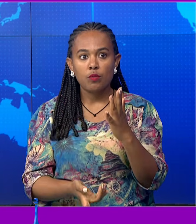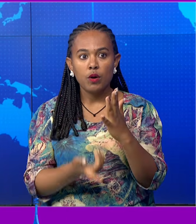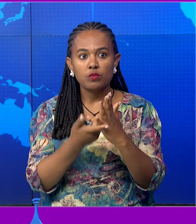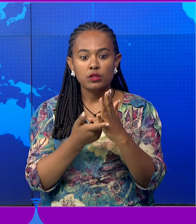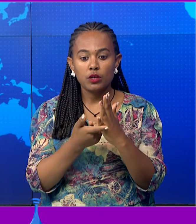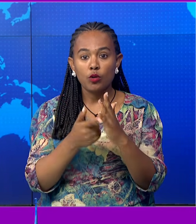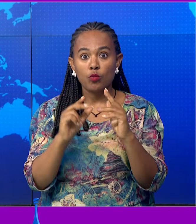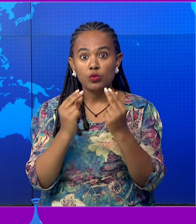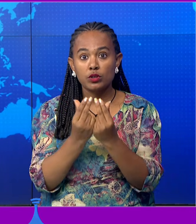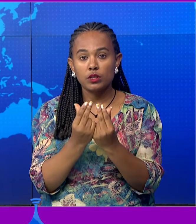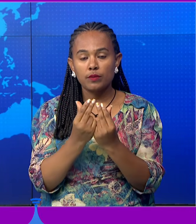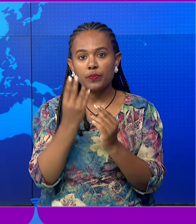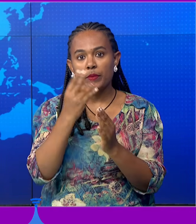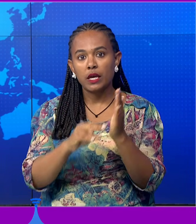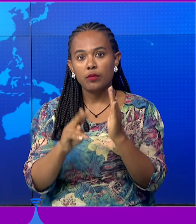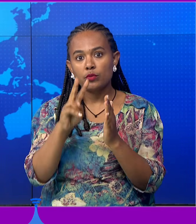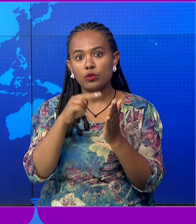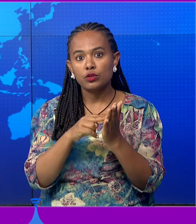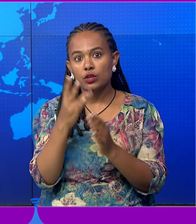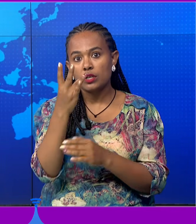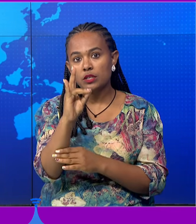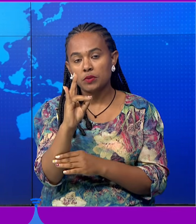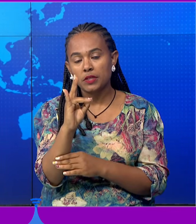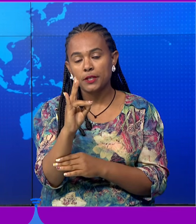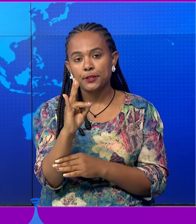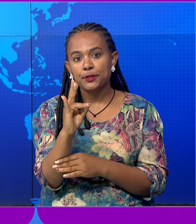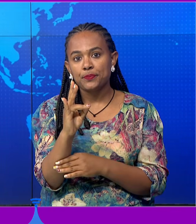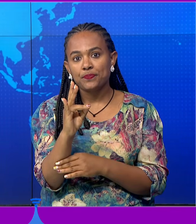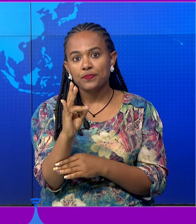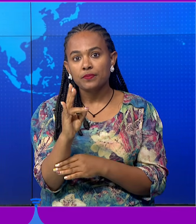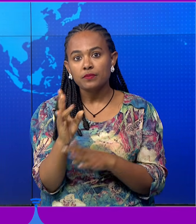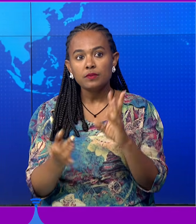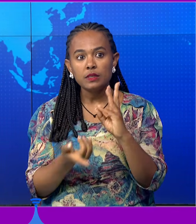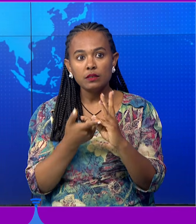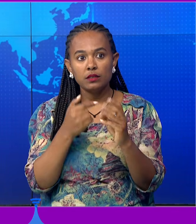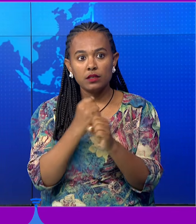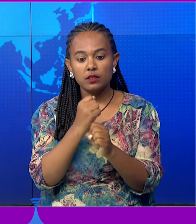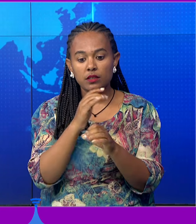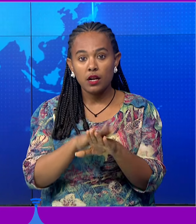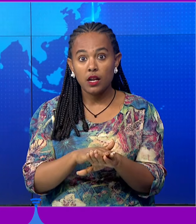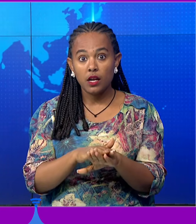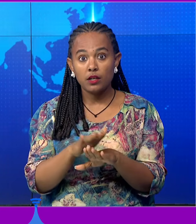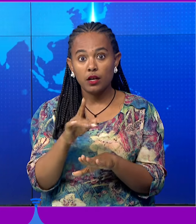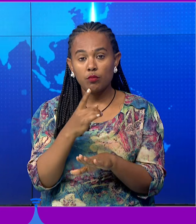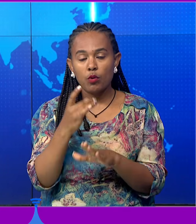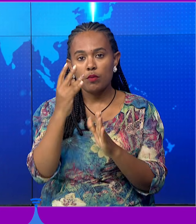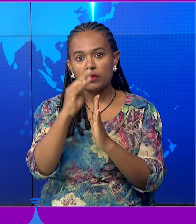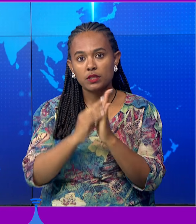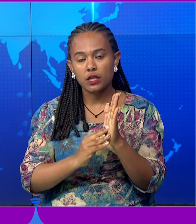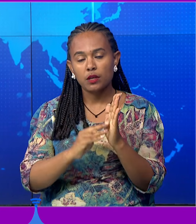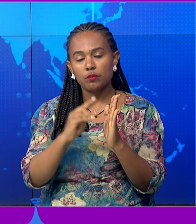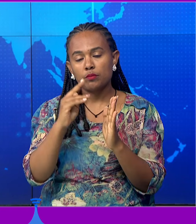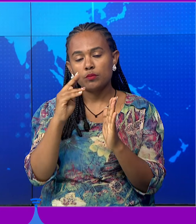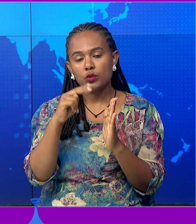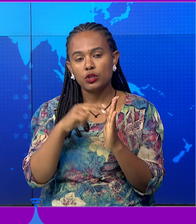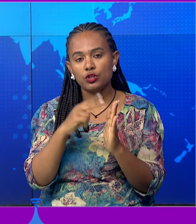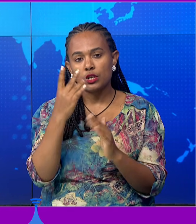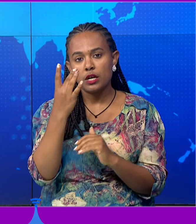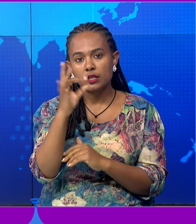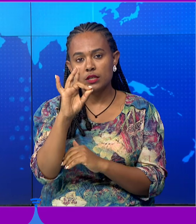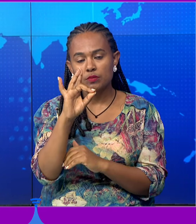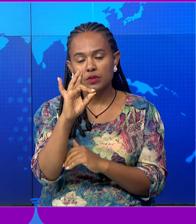ቡድን ስብሰባ መጋቢት 2017፣ 6ኛው ስራ ላይ ቡድን ስብሰባ መስከረም